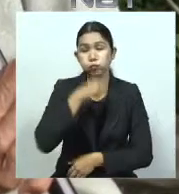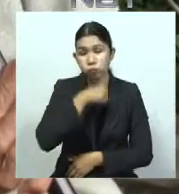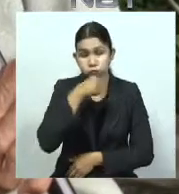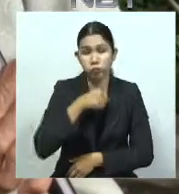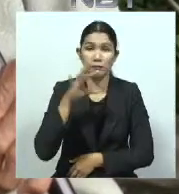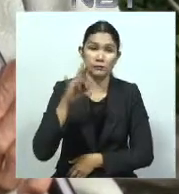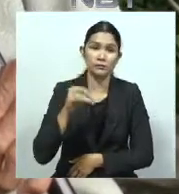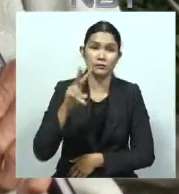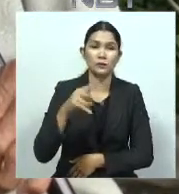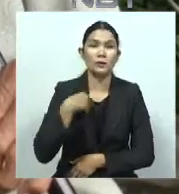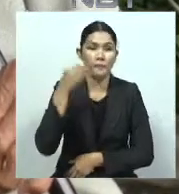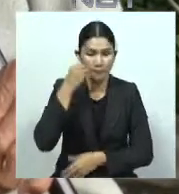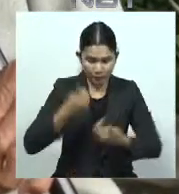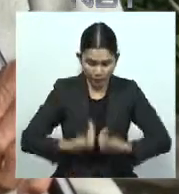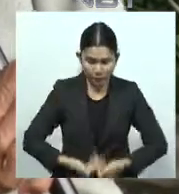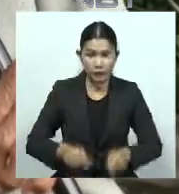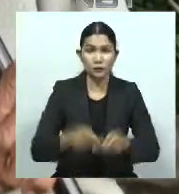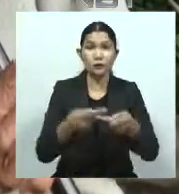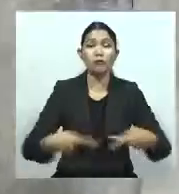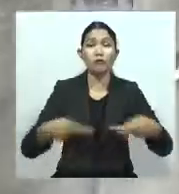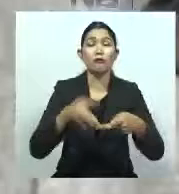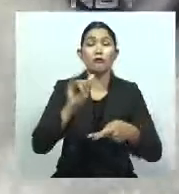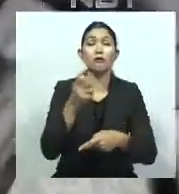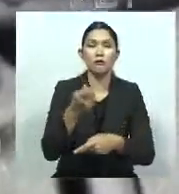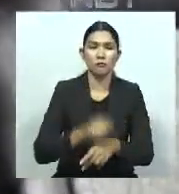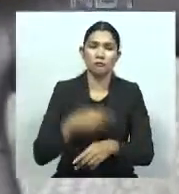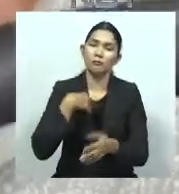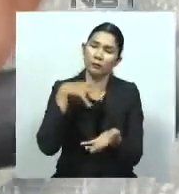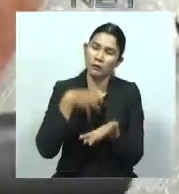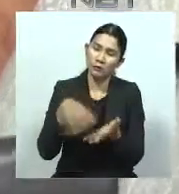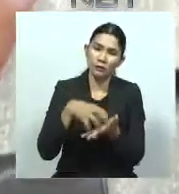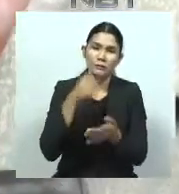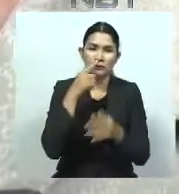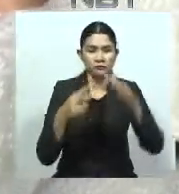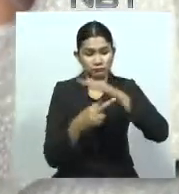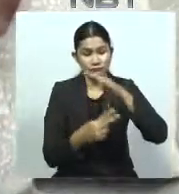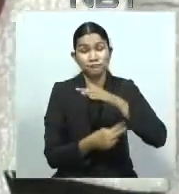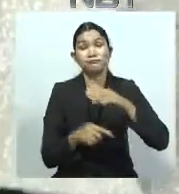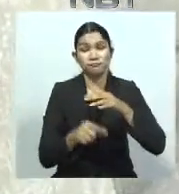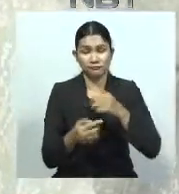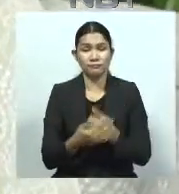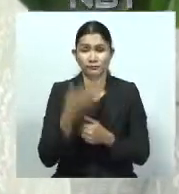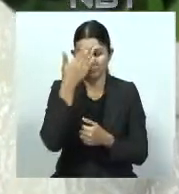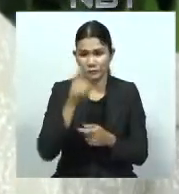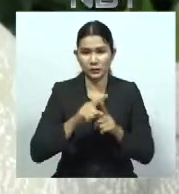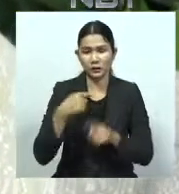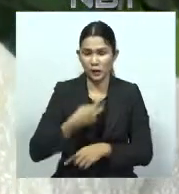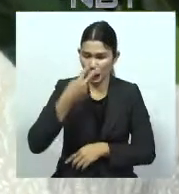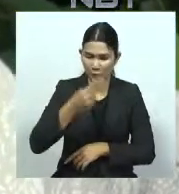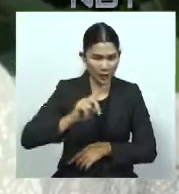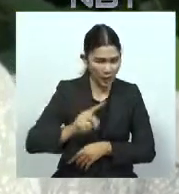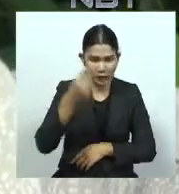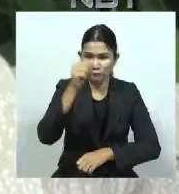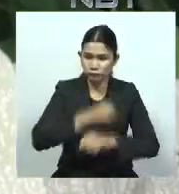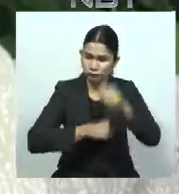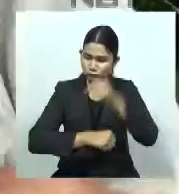ปีชาวเกาะยอได้ถ่ายทอดความภาคภูมิใจที่มีต่อสะพานตินสุรานนท์เพราะเห็นตั้งแต่สะพานเพิ่งเริ่มสร้